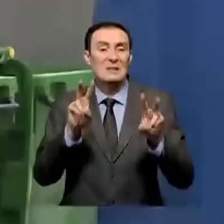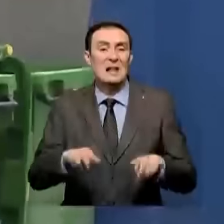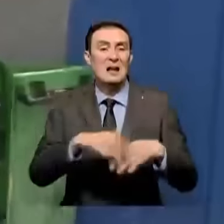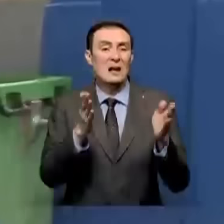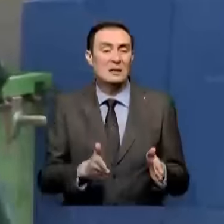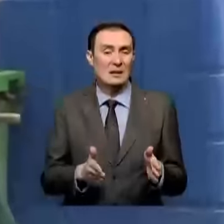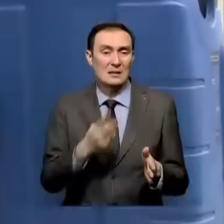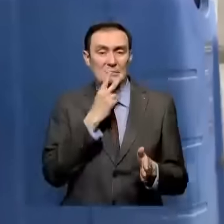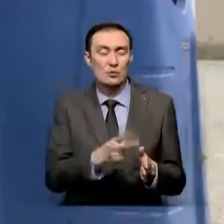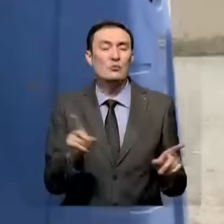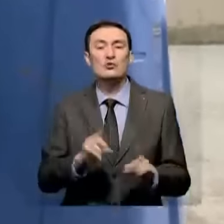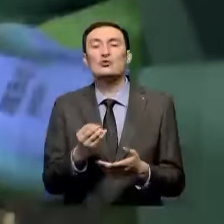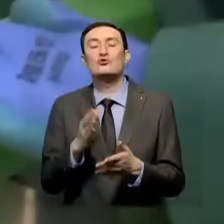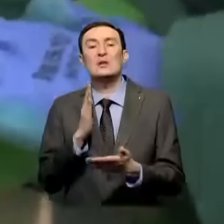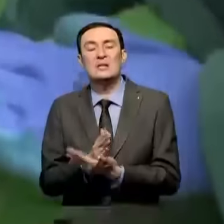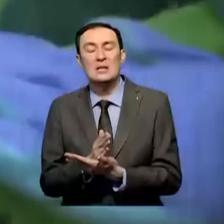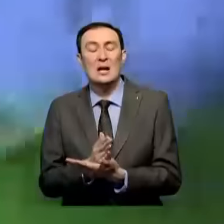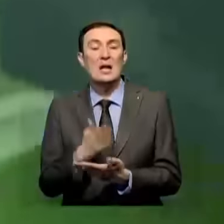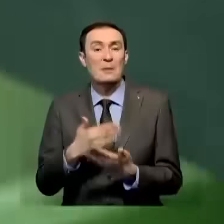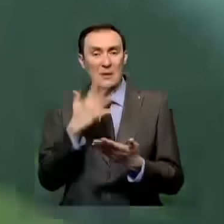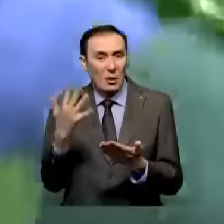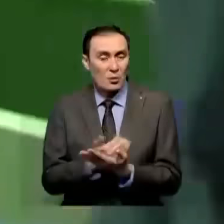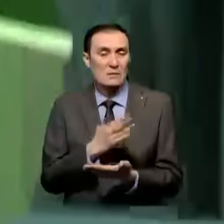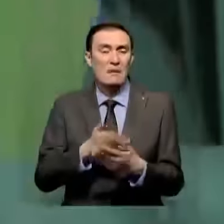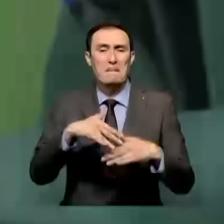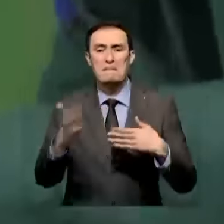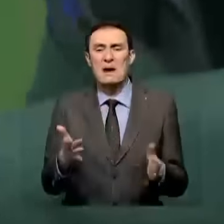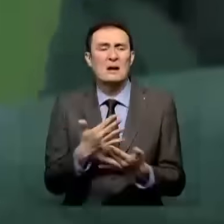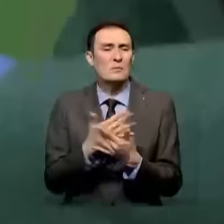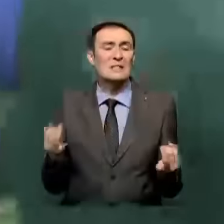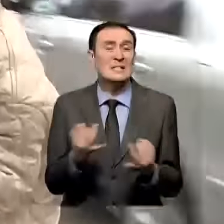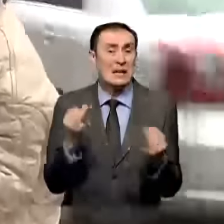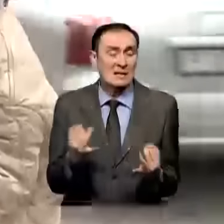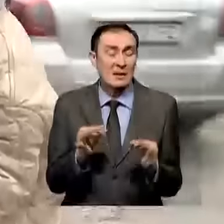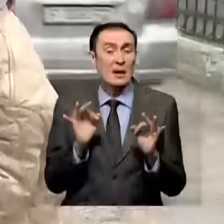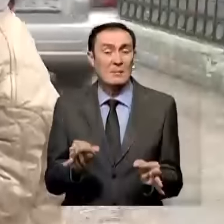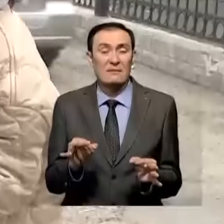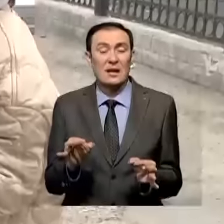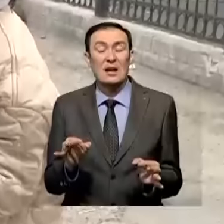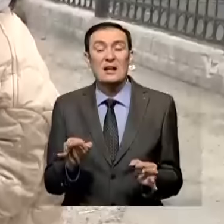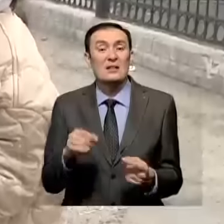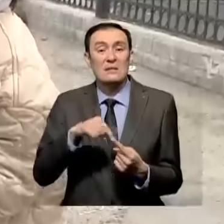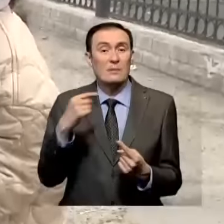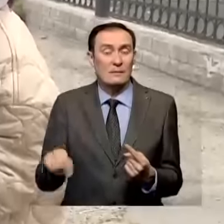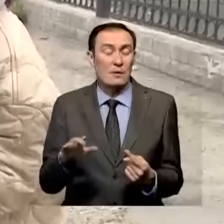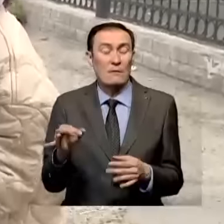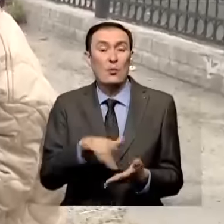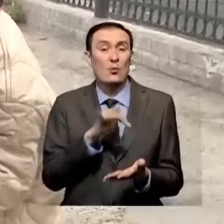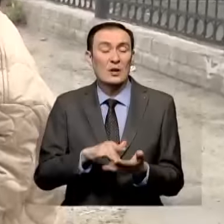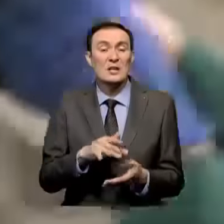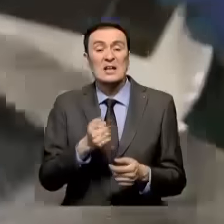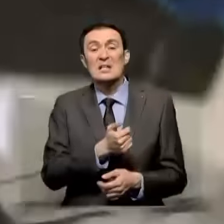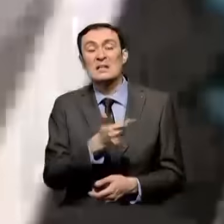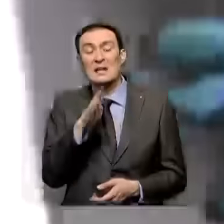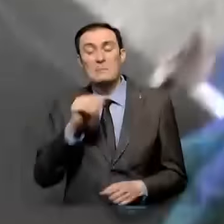контейнер. Смотрим, что еще есть. К слову, находится в баках много всего интересного. Правда, не в тех, что нужно. В областном центре уже